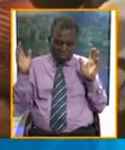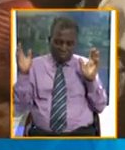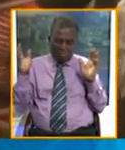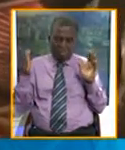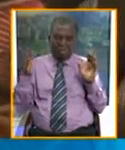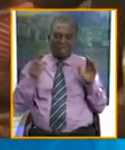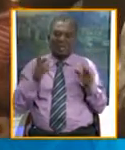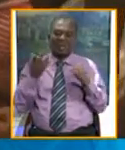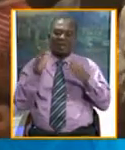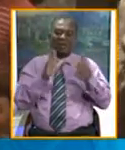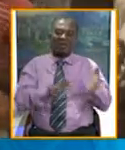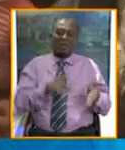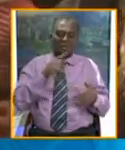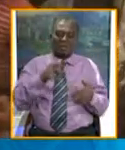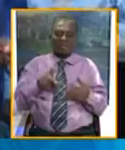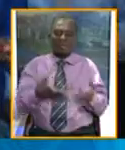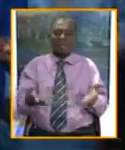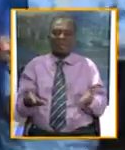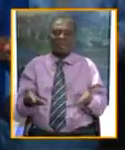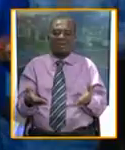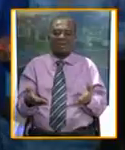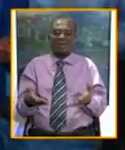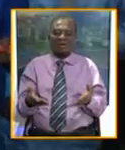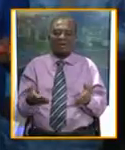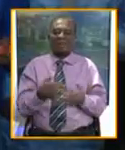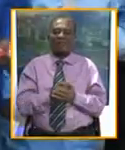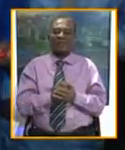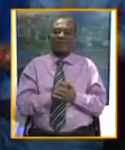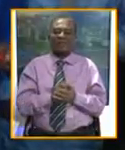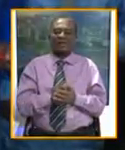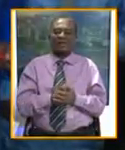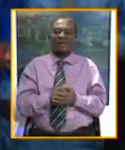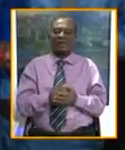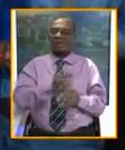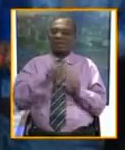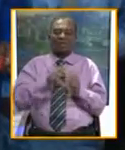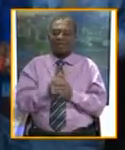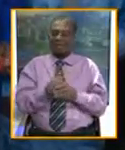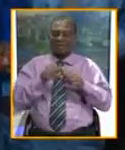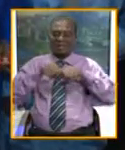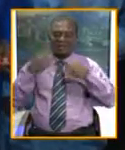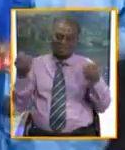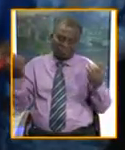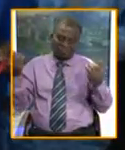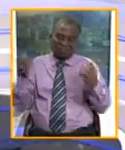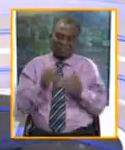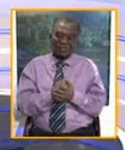est passée par là le 10 mars dernier, anéantissant ainsi les ambitions de ce grand acteur du développement local.